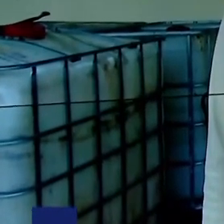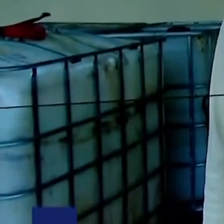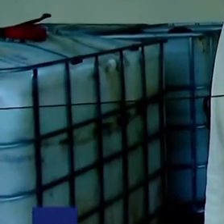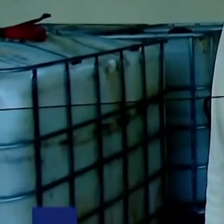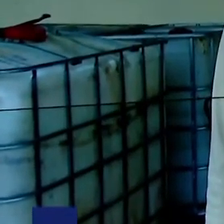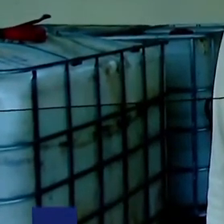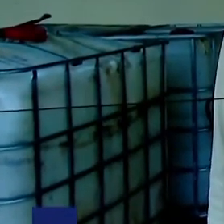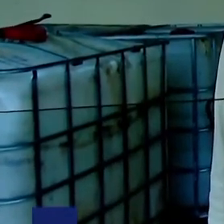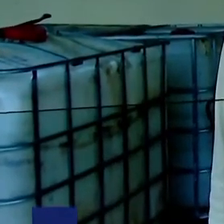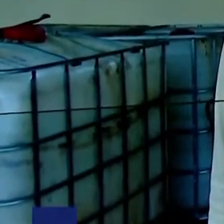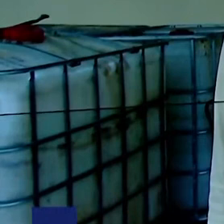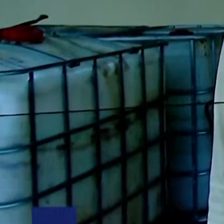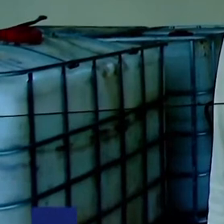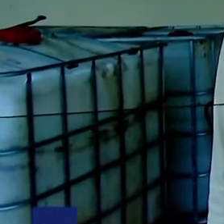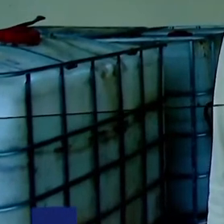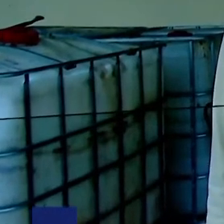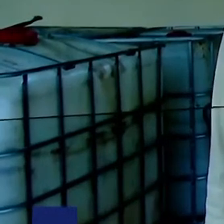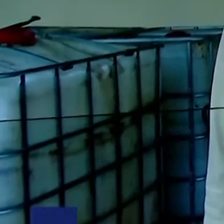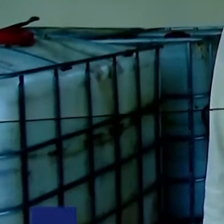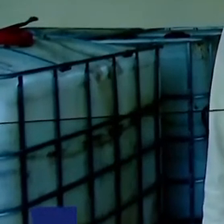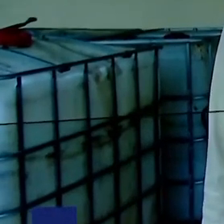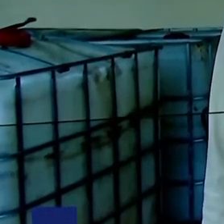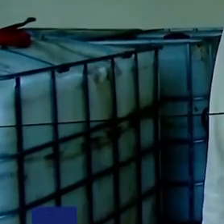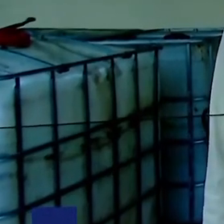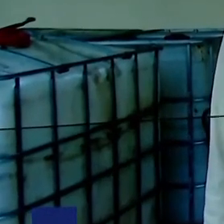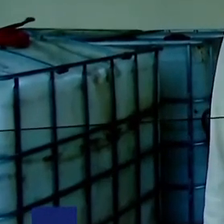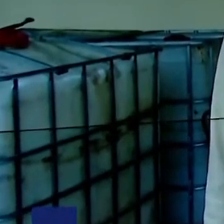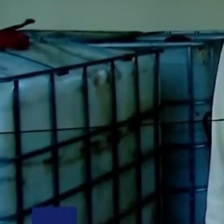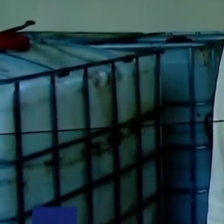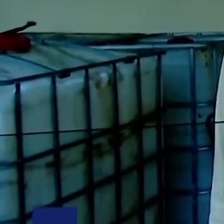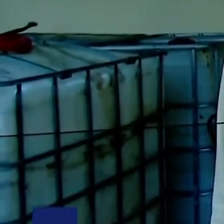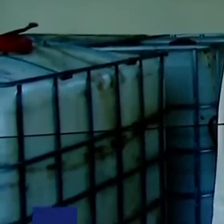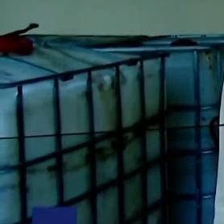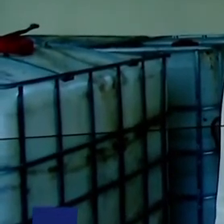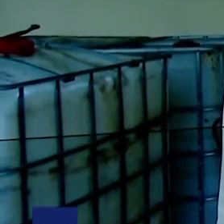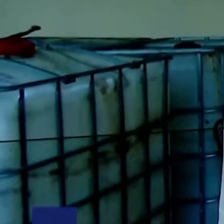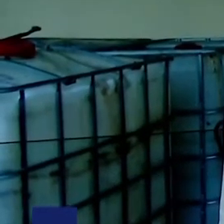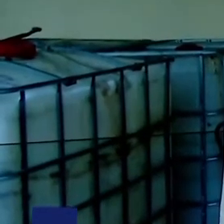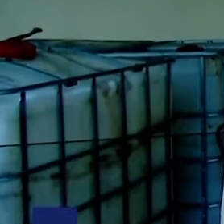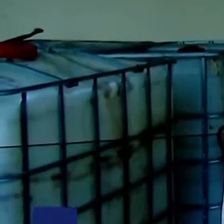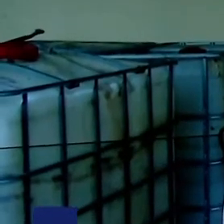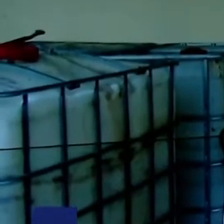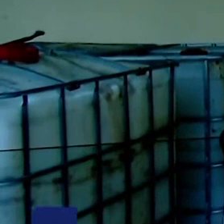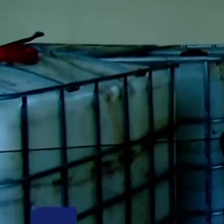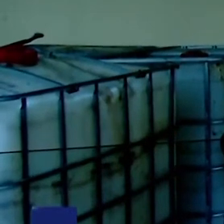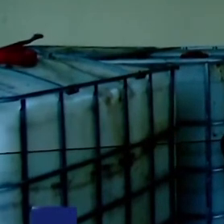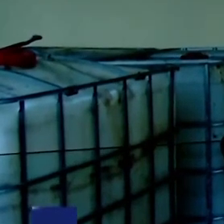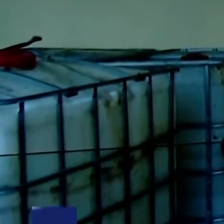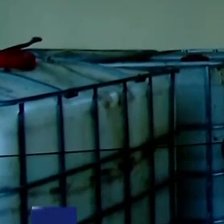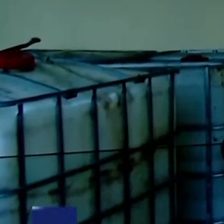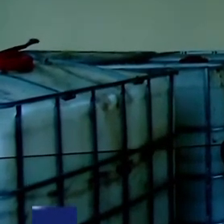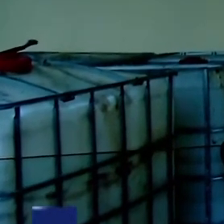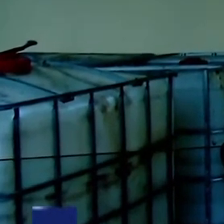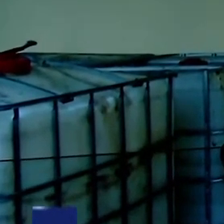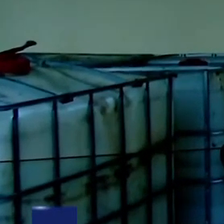βλέπετε. Μπήκαν μέσα, τους κλέψανε και μετά, σε όσο λάδι δεν μπόρεσαν να κλέψουν οι κλέφτες, έκαναν